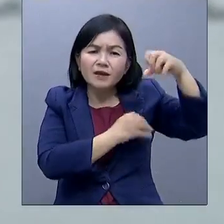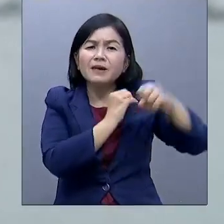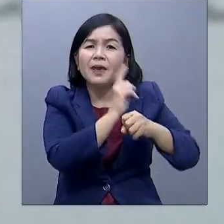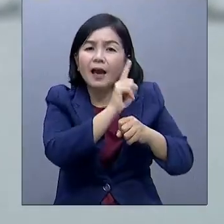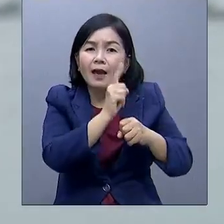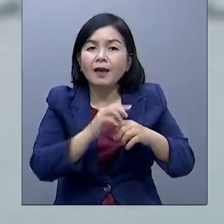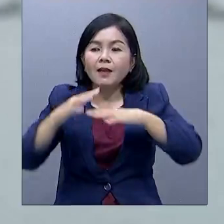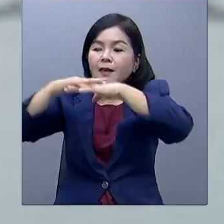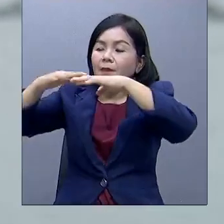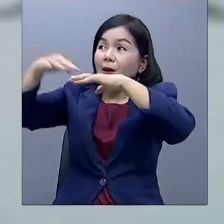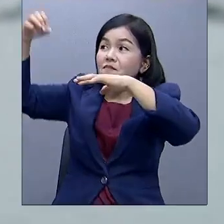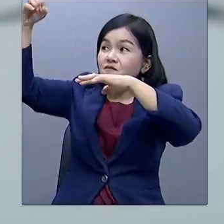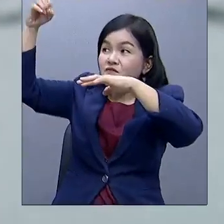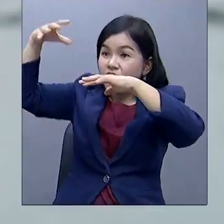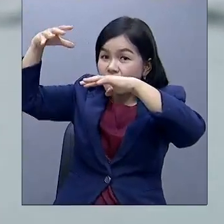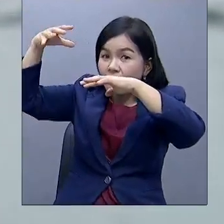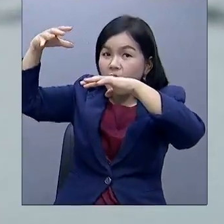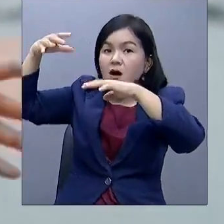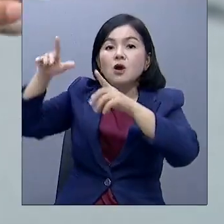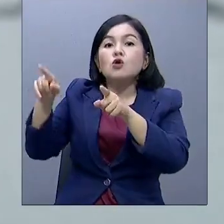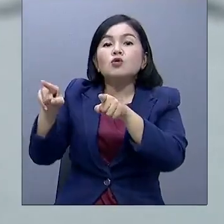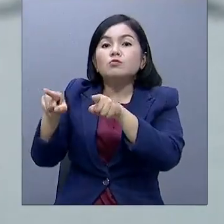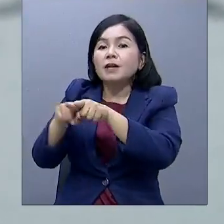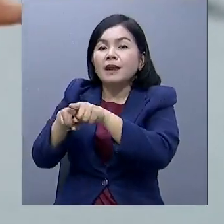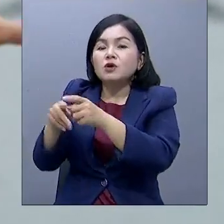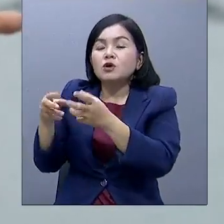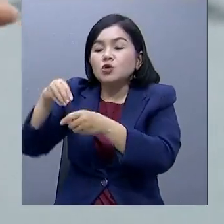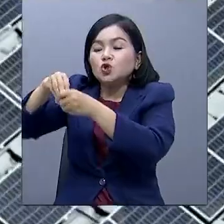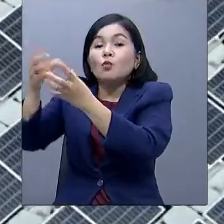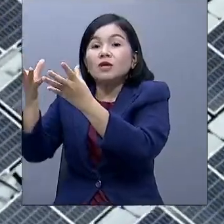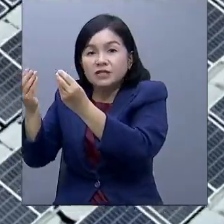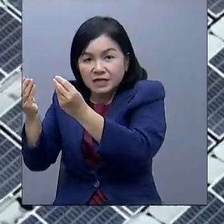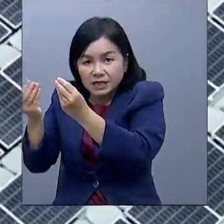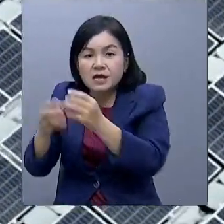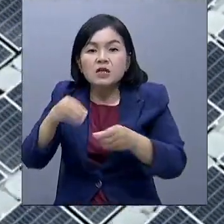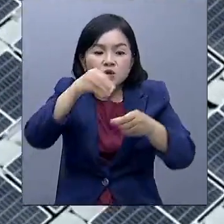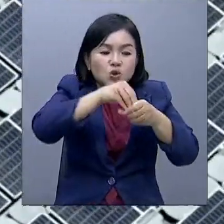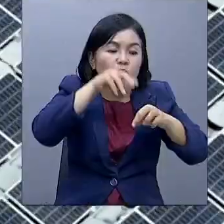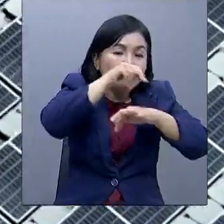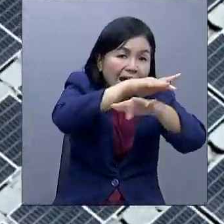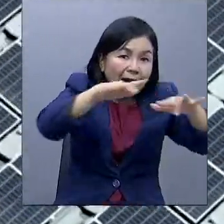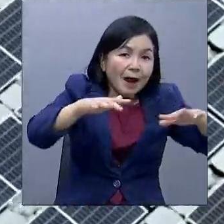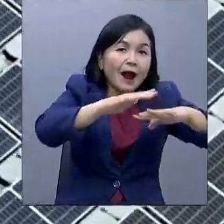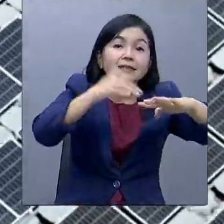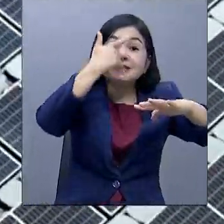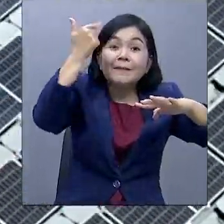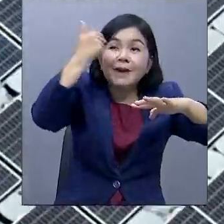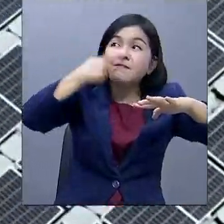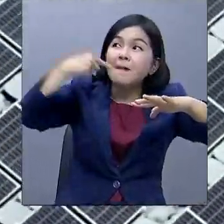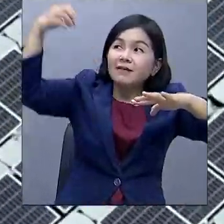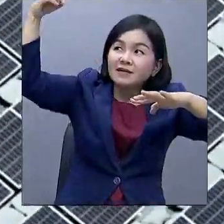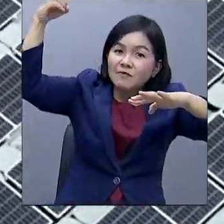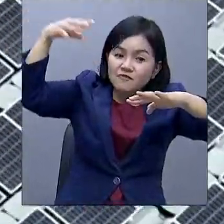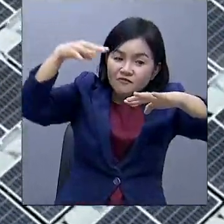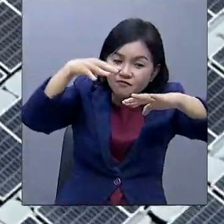ลล์เนี่ยแม้อยู่บนบกหรืออยู่บนน้ำเนี่ยทำงานหลักการเดียวกันนะครับพอแสงแดดกระทบตัวชุดแผงที่สีดำๆเนี่ย ครับผม เขาก็จะแปล